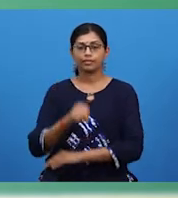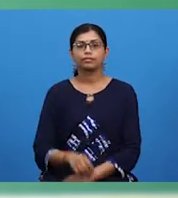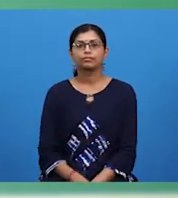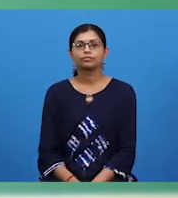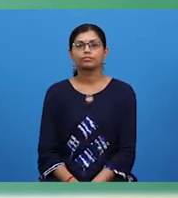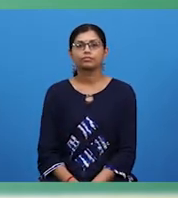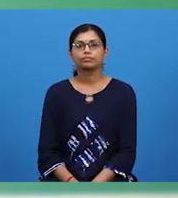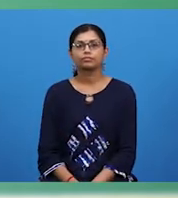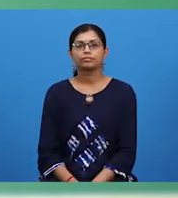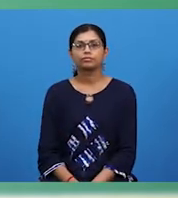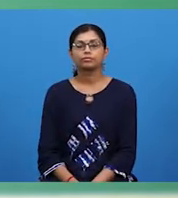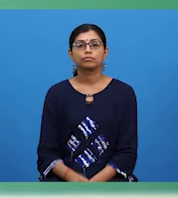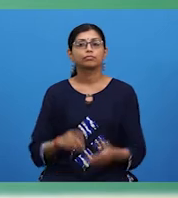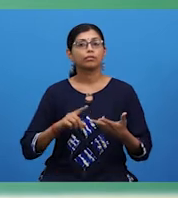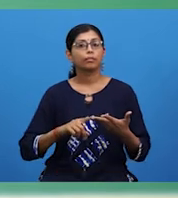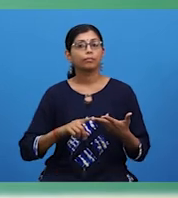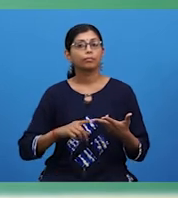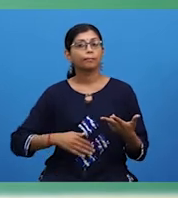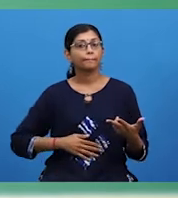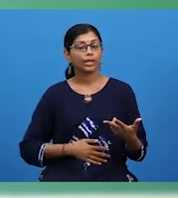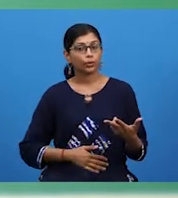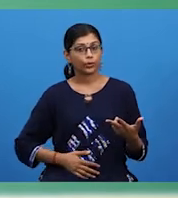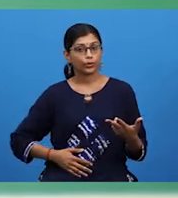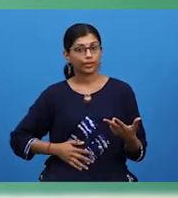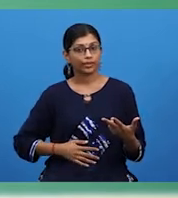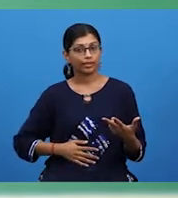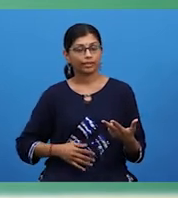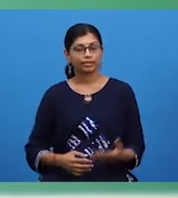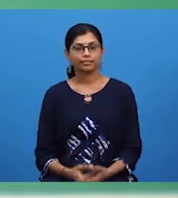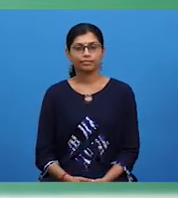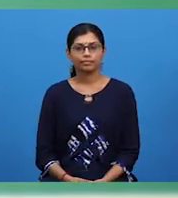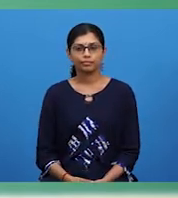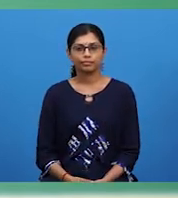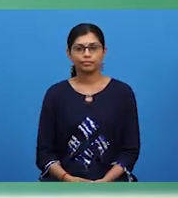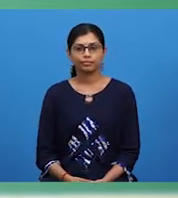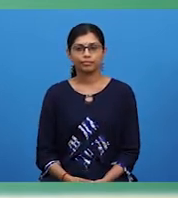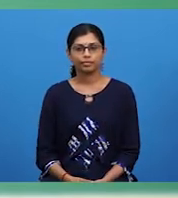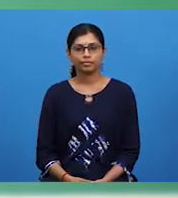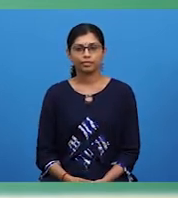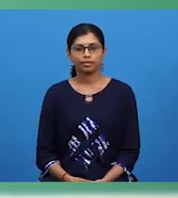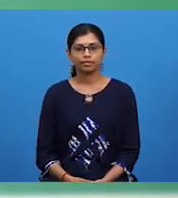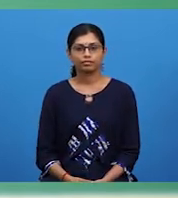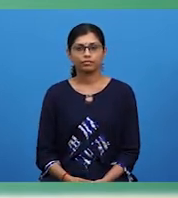Seterusnya, ia akan sampai ke perut. Dan selepas itu,